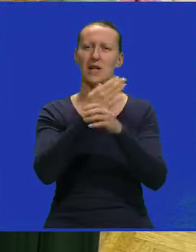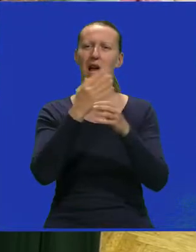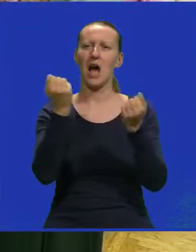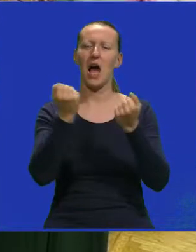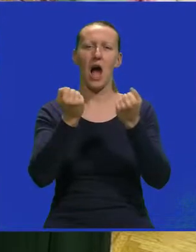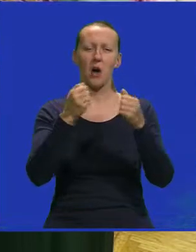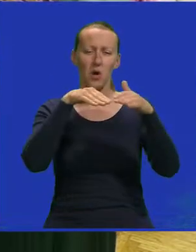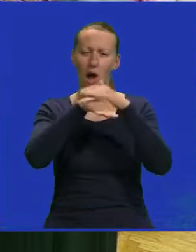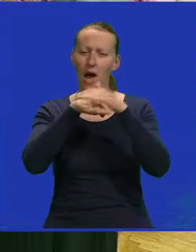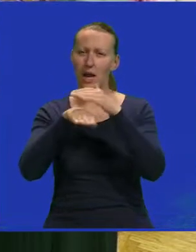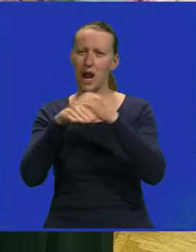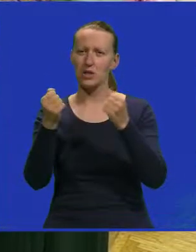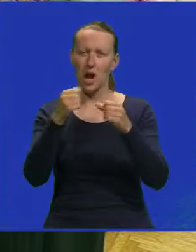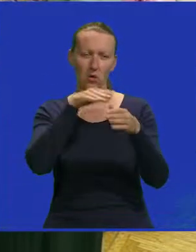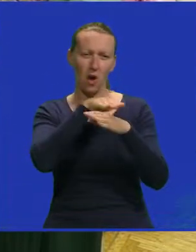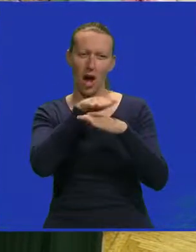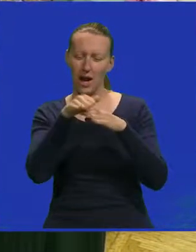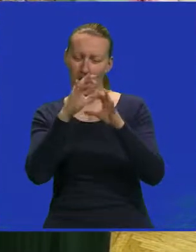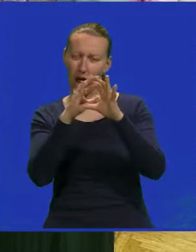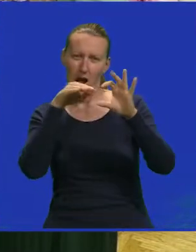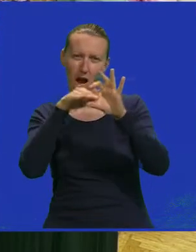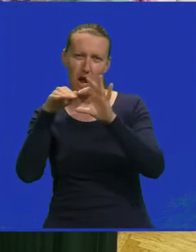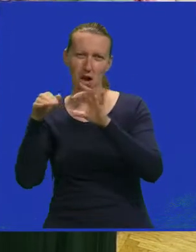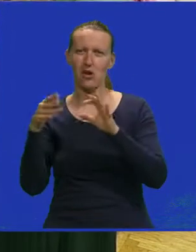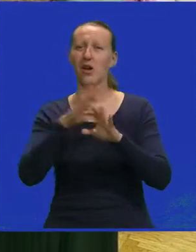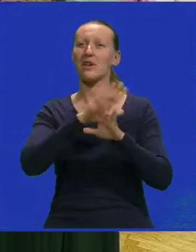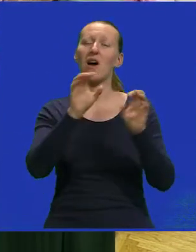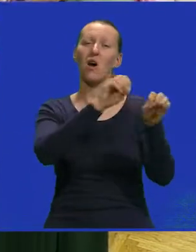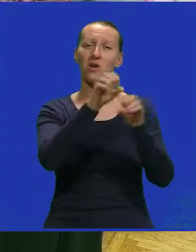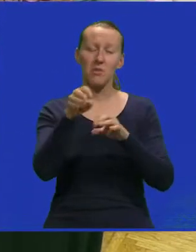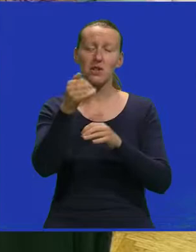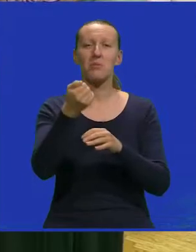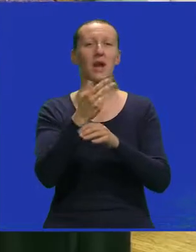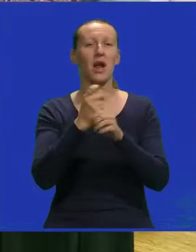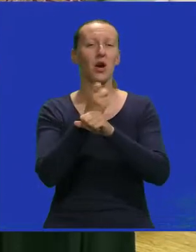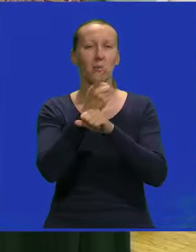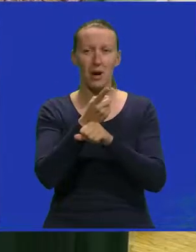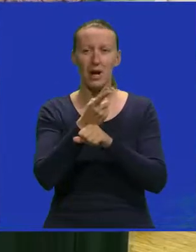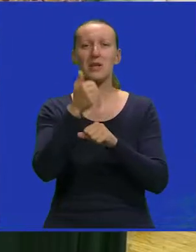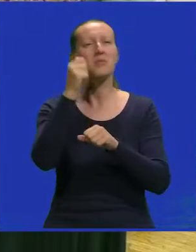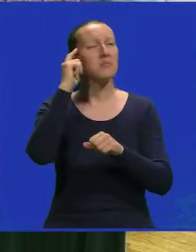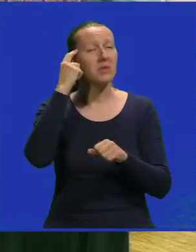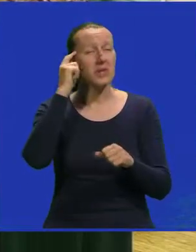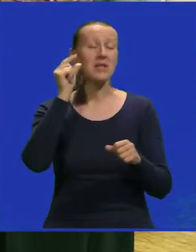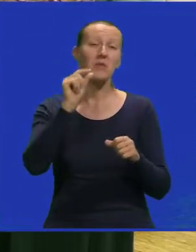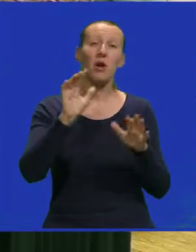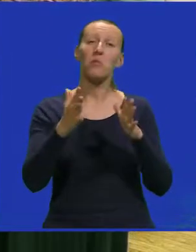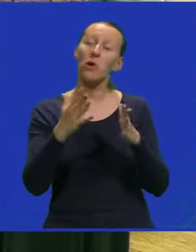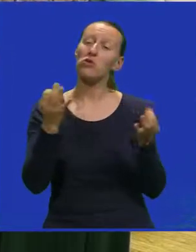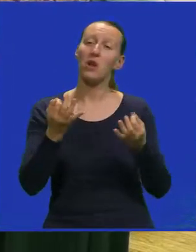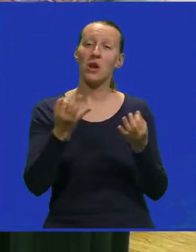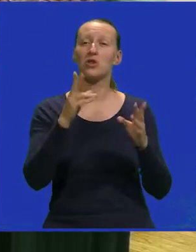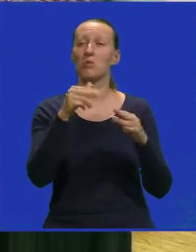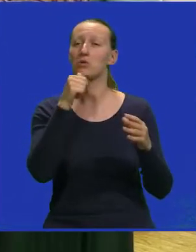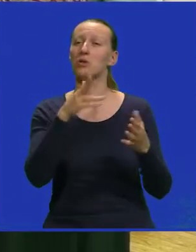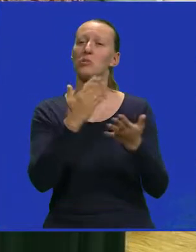autiće malo u garažu. Vidiš? Znači, svaku škovacu prije nego hitite kja, propensajte. Forš vam za ča